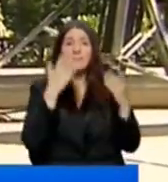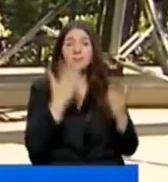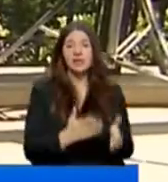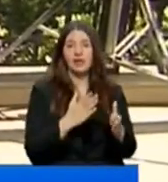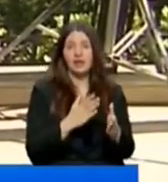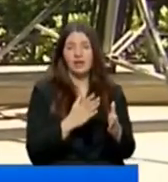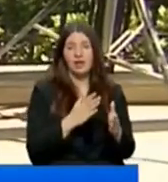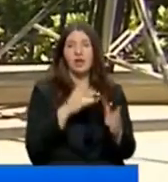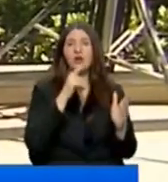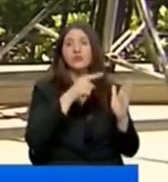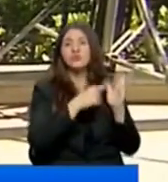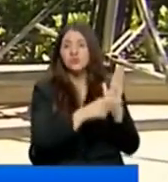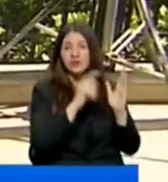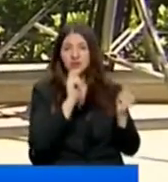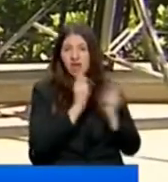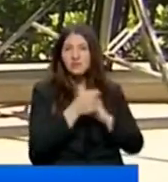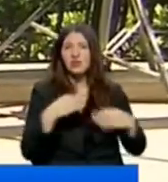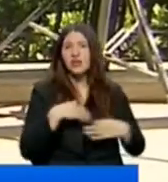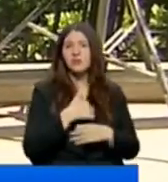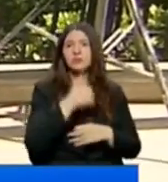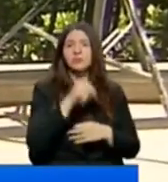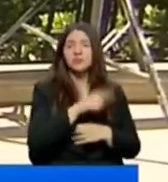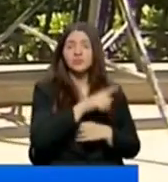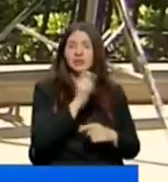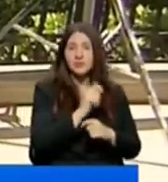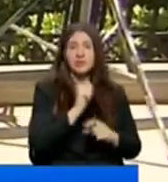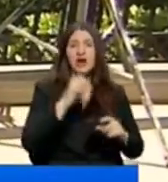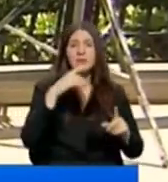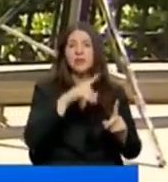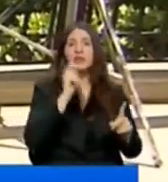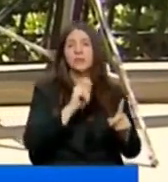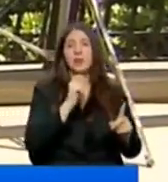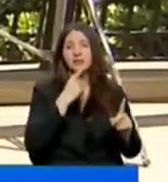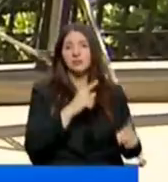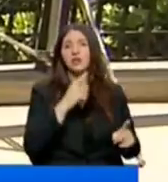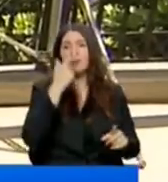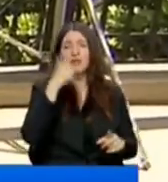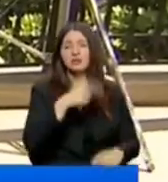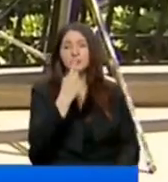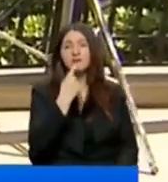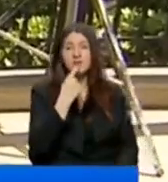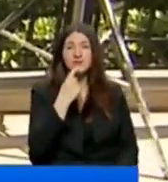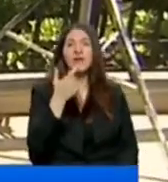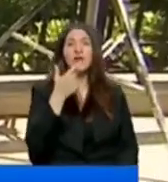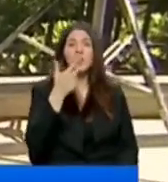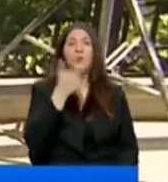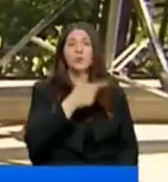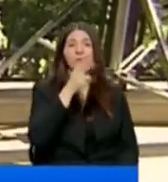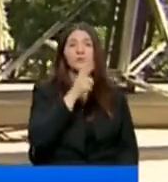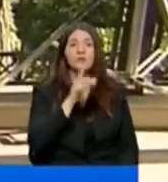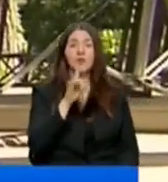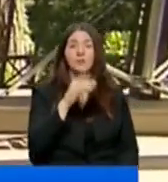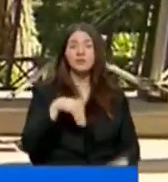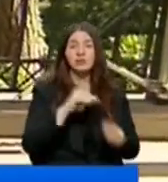dedim. Şu değişir mi Sayın Genel Başkan? Bakın bugün bunu yaparsa AKP yapar demiş. Evet. Mazot bir yılda %315 zamlandı.